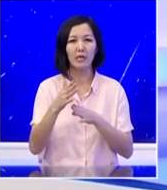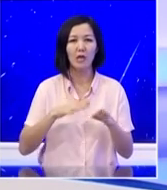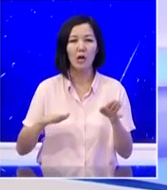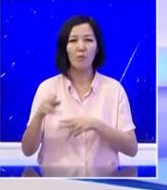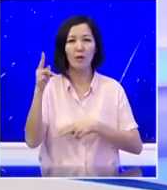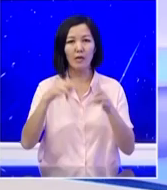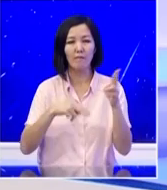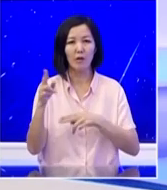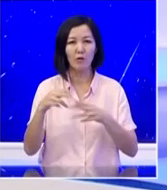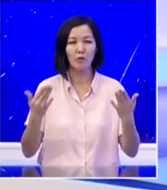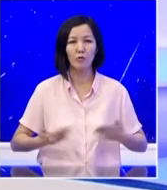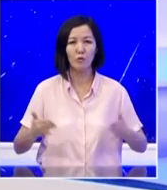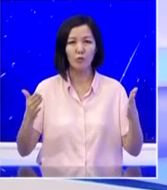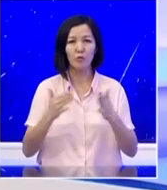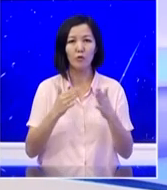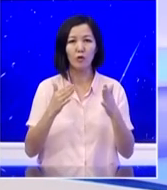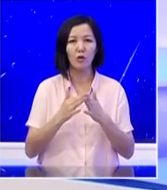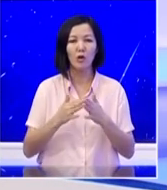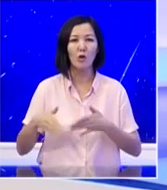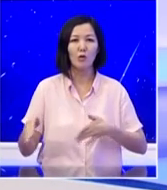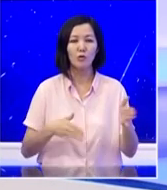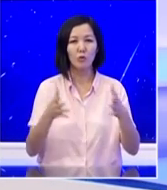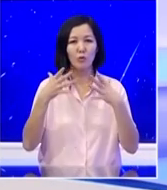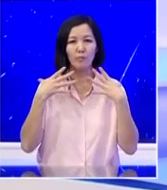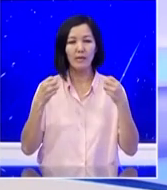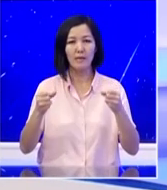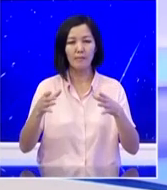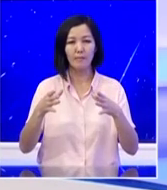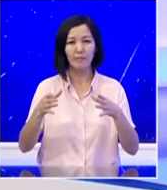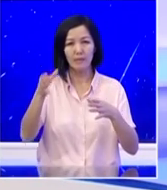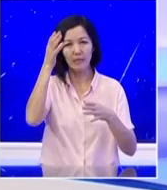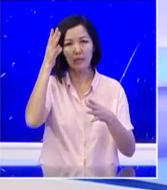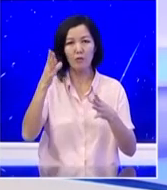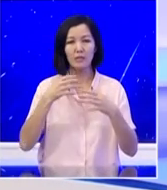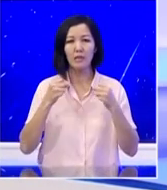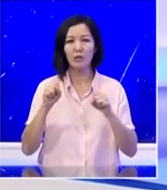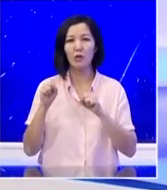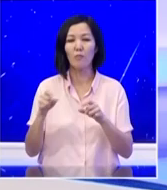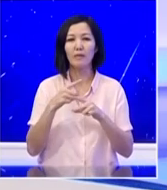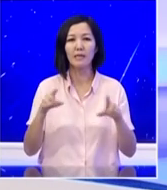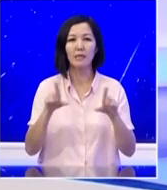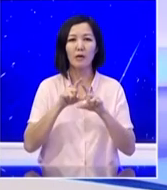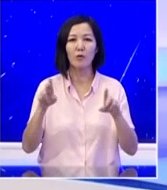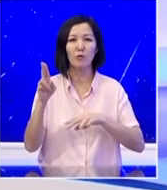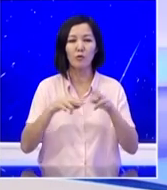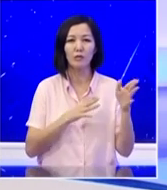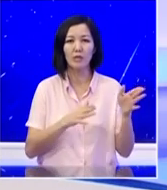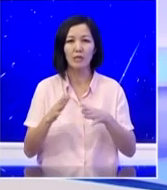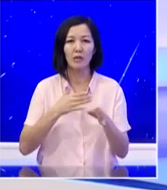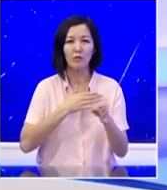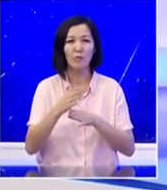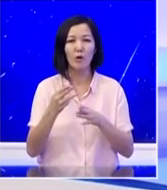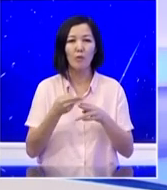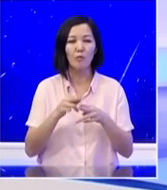аумақтағы инфрақұрылымдар, тұрғын үй коммуналдық шаруашылығы, жол, білім мен денсаулық сақтау және тағы басқа мекемелердің құрылысын ретке келтіруге